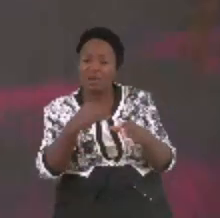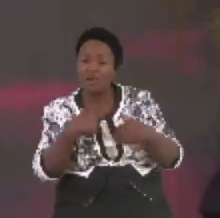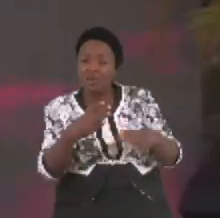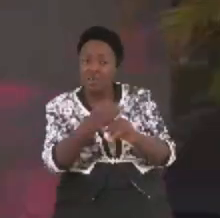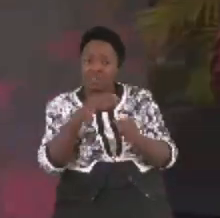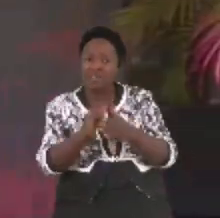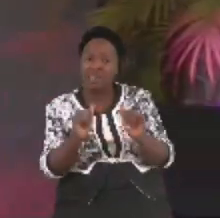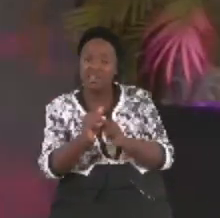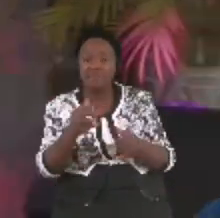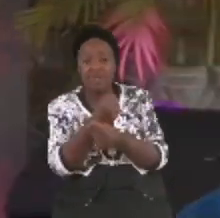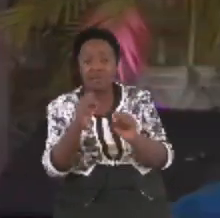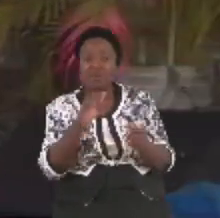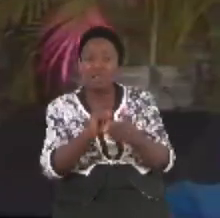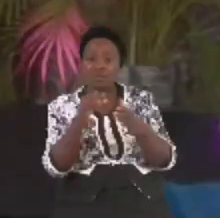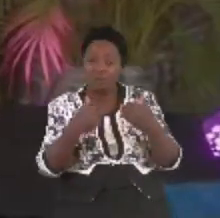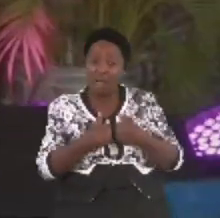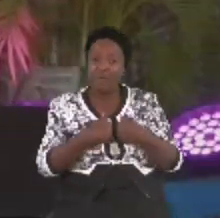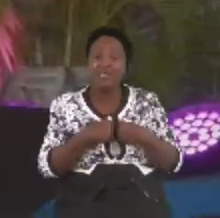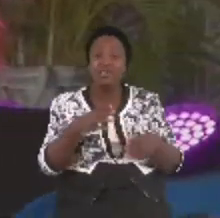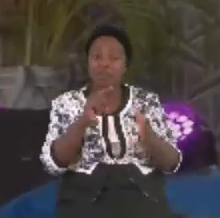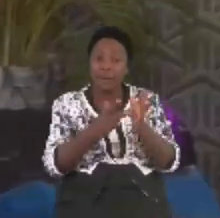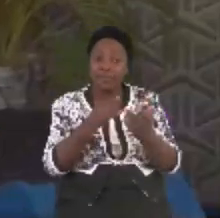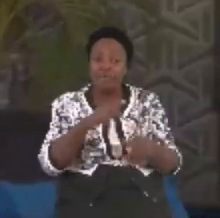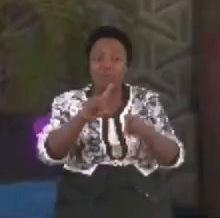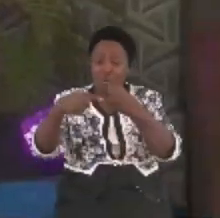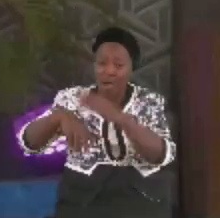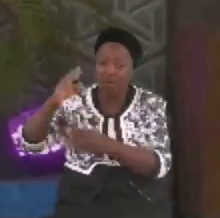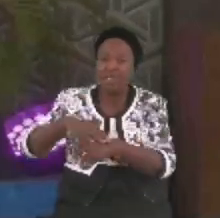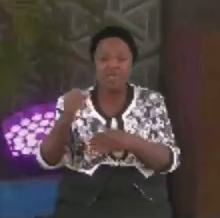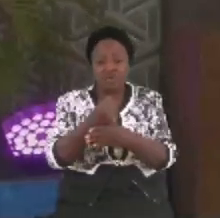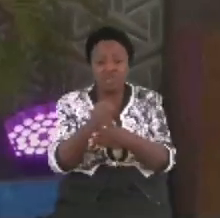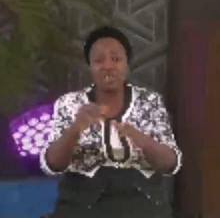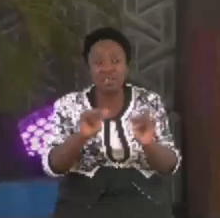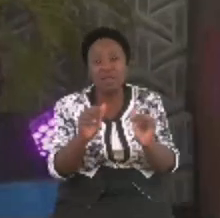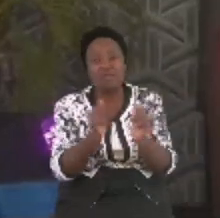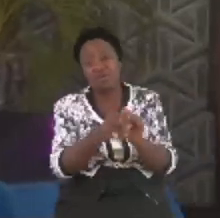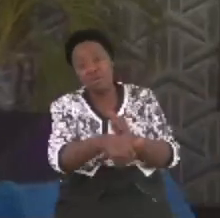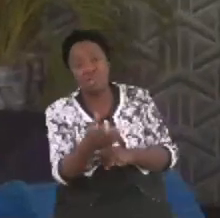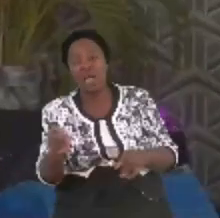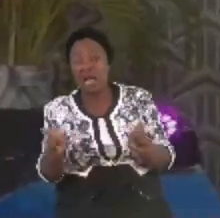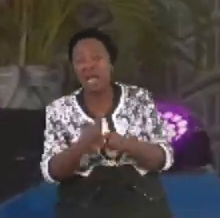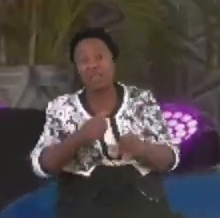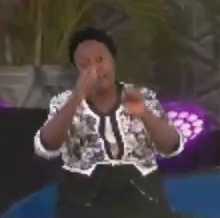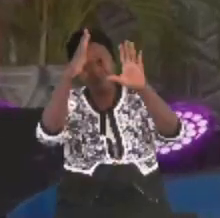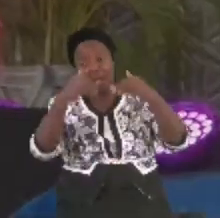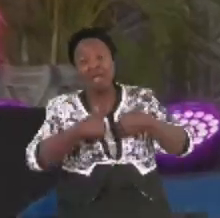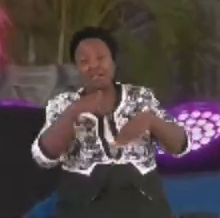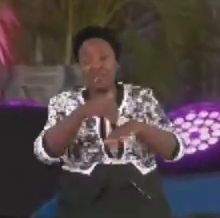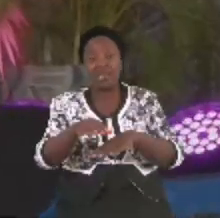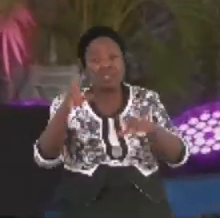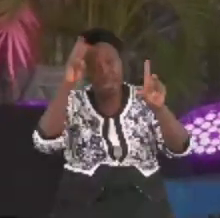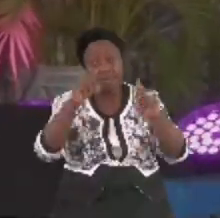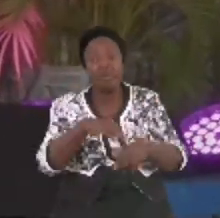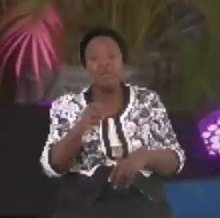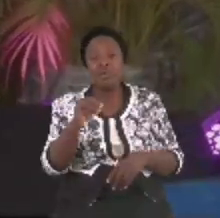tu as reçu, va partager avec les autres. Va rendre témoignage aux autres comme le Père m'a envoyé, l'a